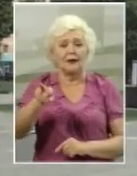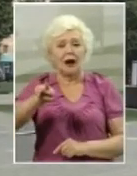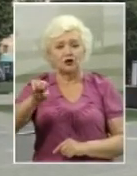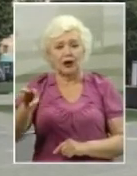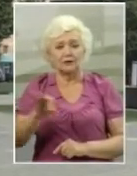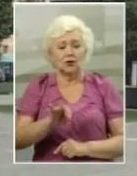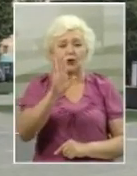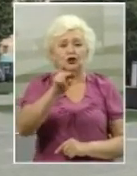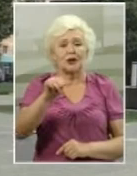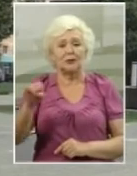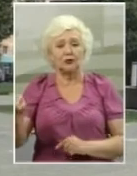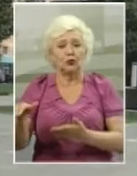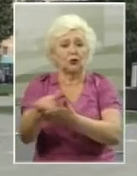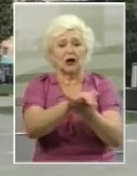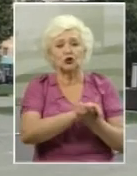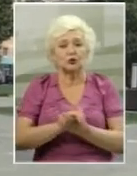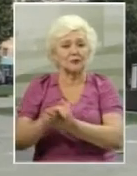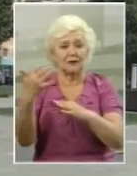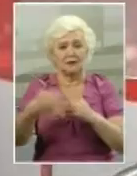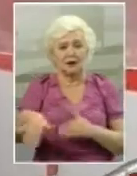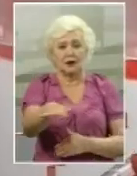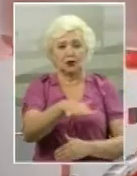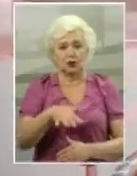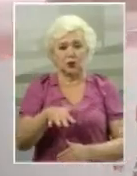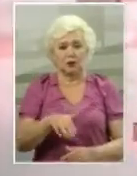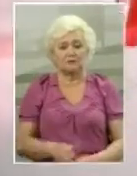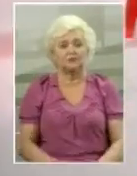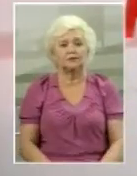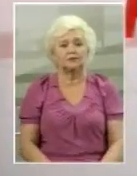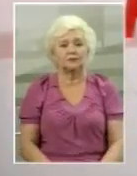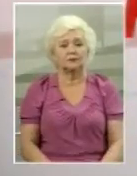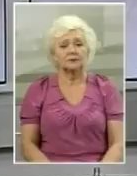Володимир Чепиного, Суспільне, Херсон.